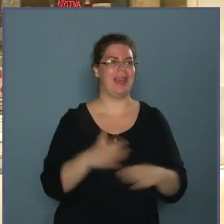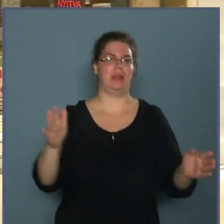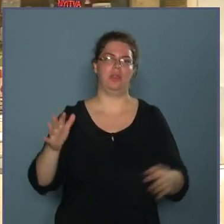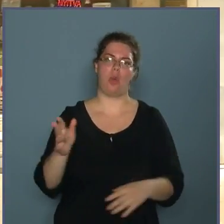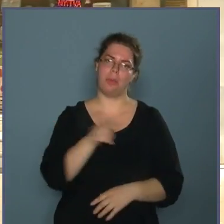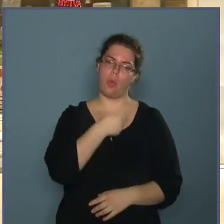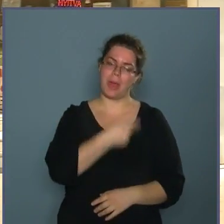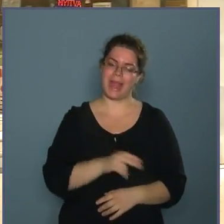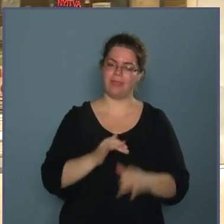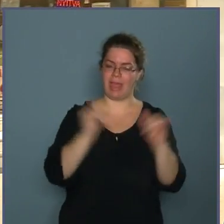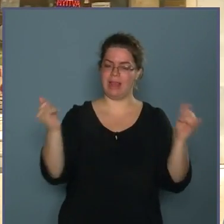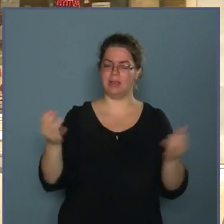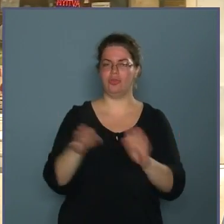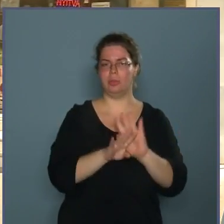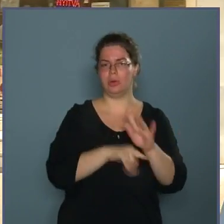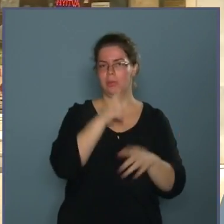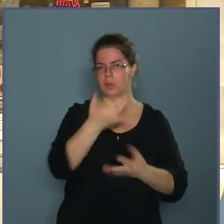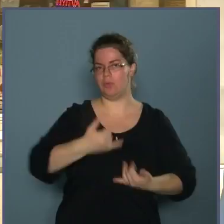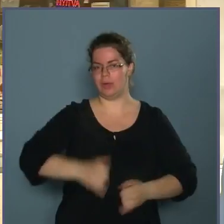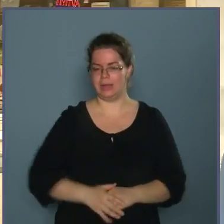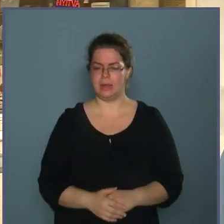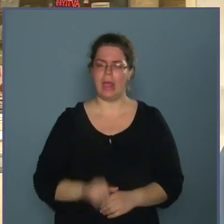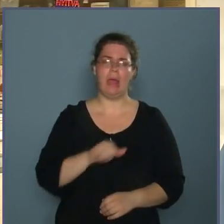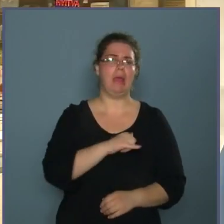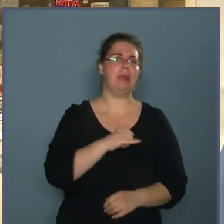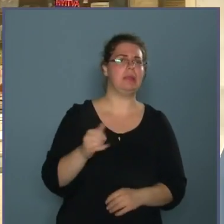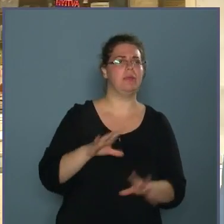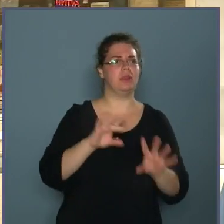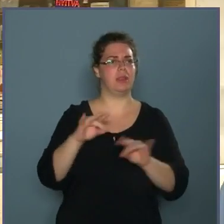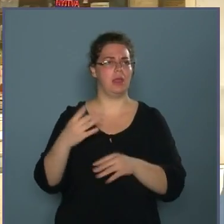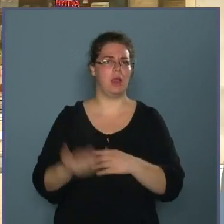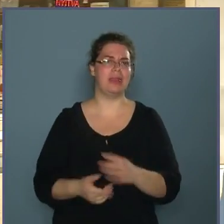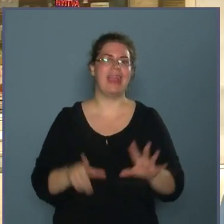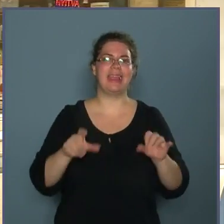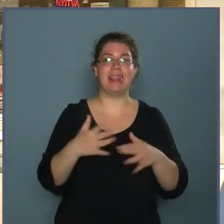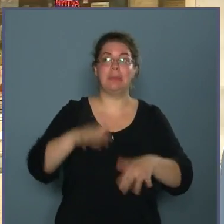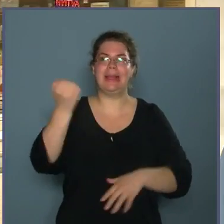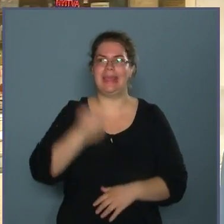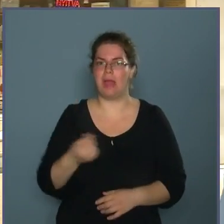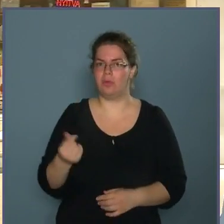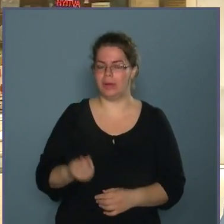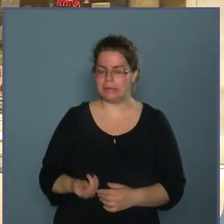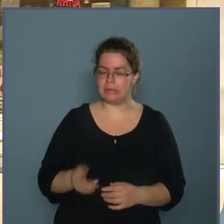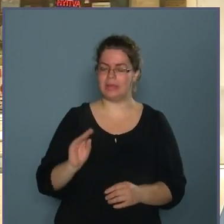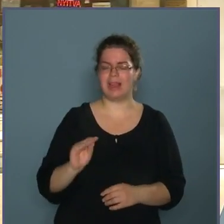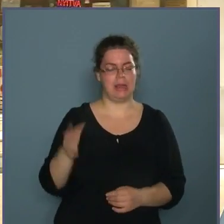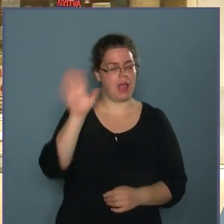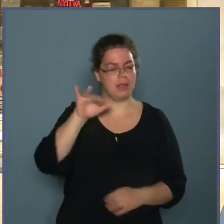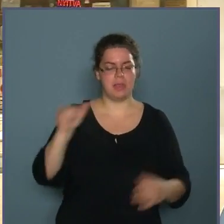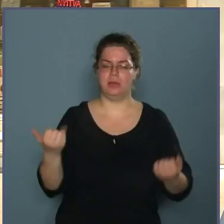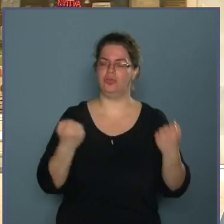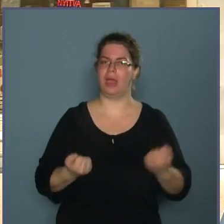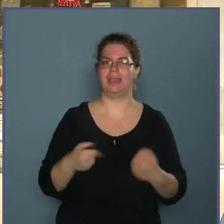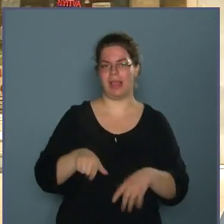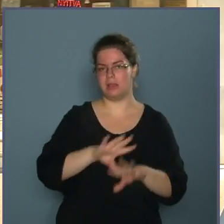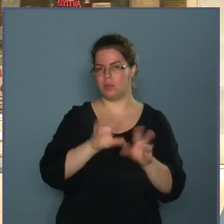kórházfejlesztési programja tud elindulni. Ez egy évtized alatt nagyjából 700 milliárd forintot jelent, még elképzelni is nehéz ezt az összeget.